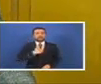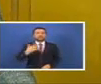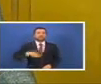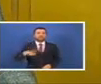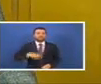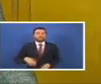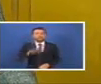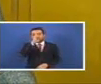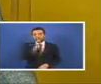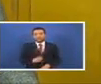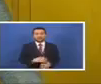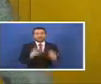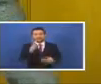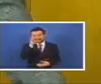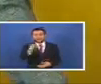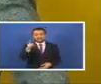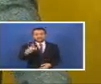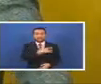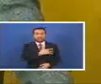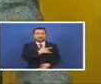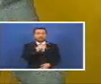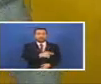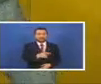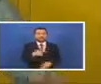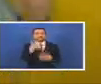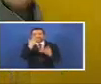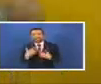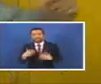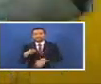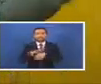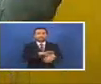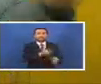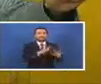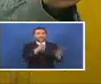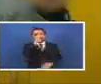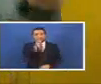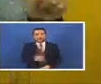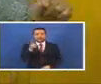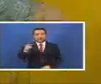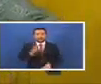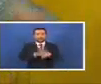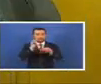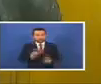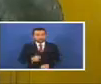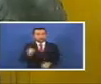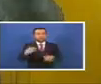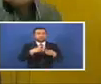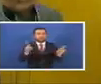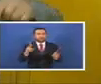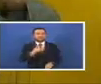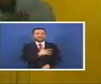istiyoruz. Adalet, kimsenin merhametine, şefaatine ihtiyacımız yok. Adaleti uygulayın,